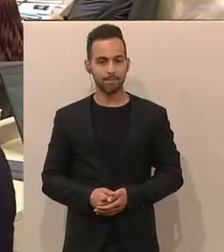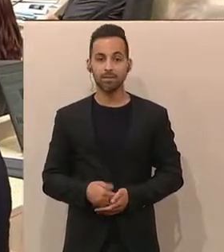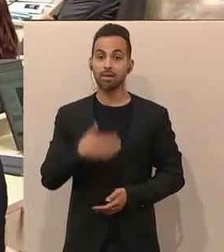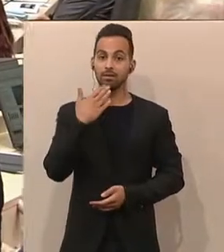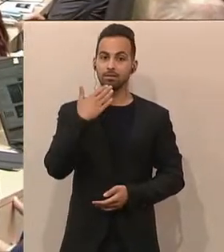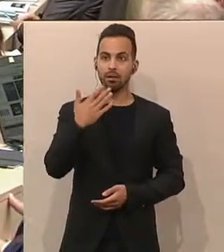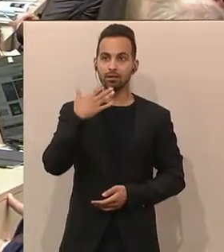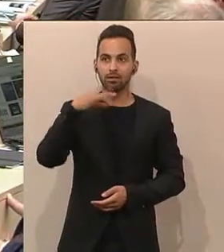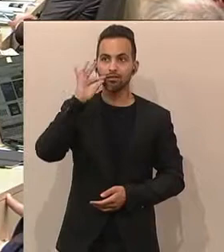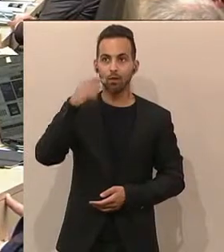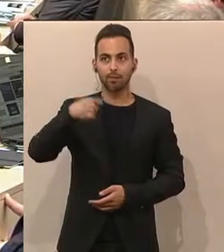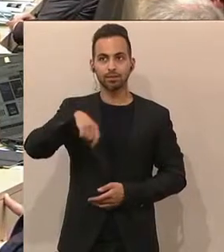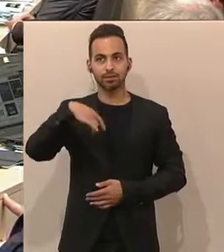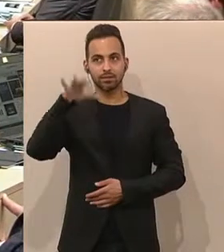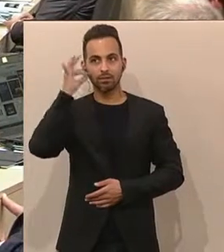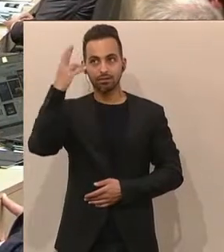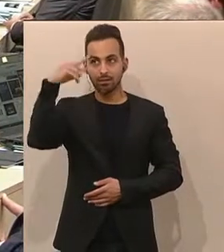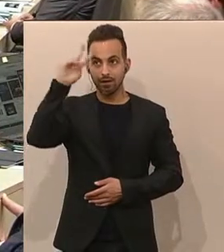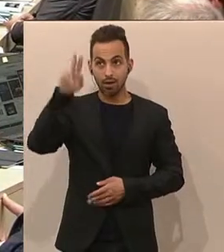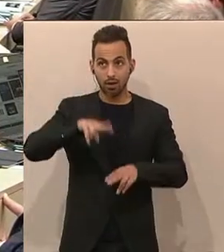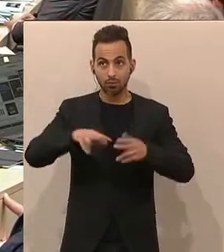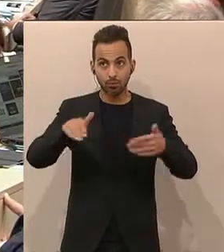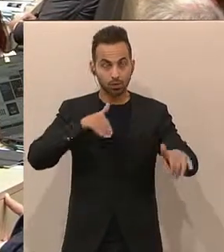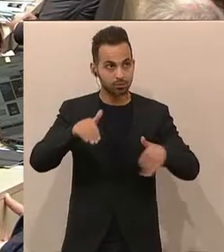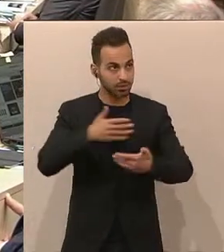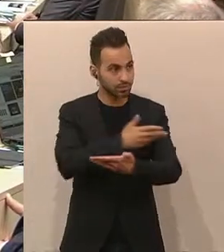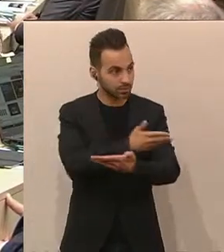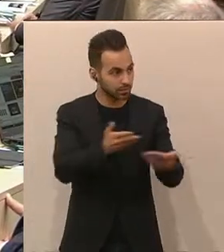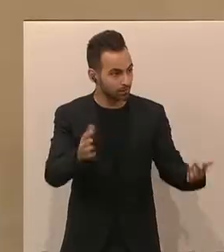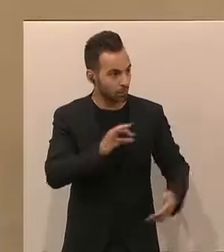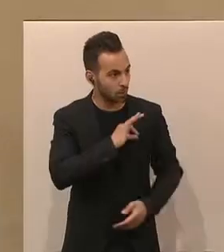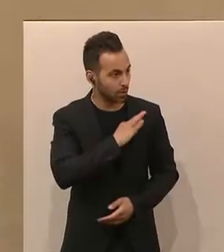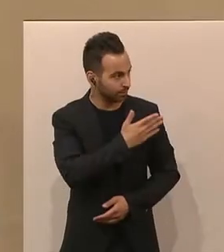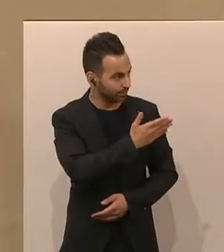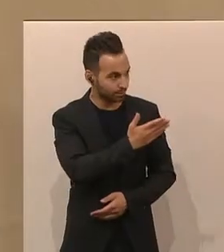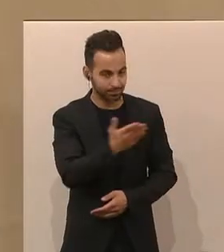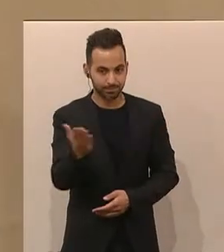Danke, Frau Präsidentin, Herr Bundesminister, geschätzte Kolleginnen und Kollegen.